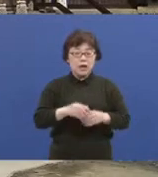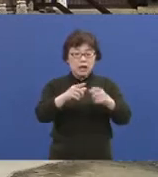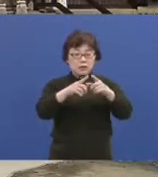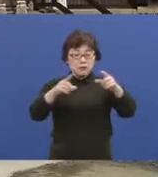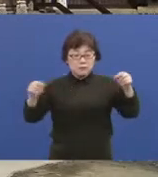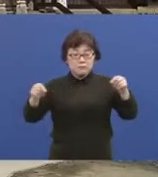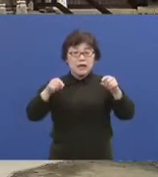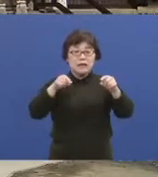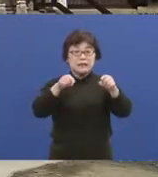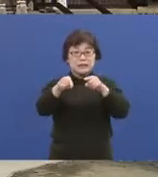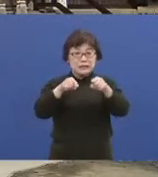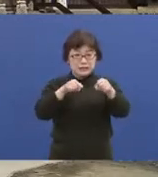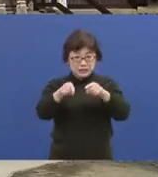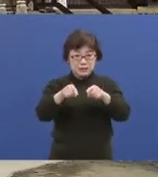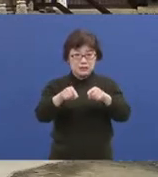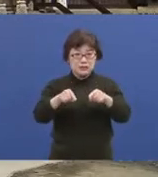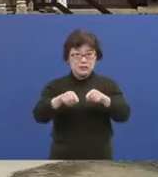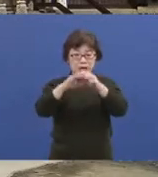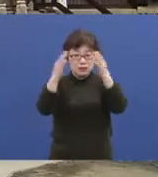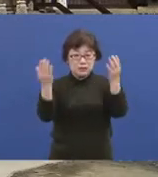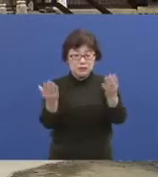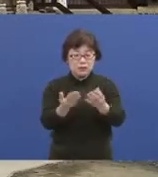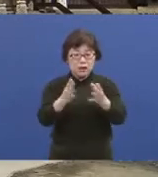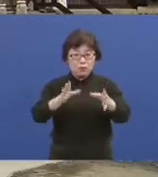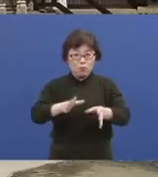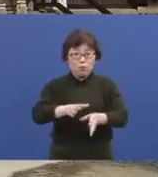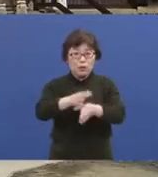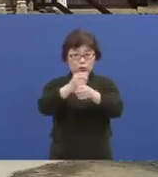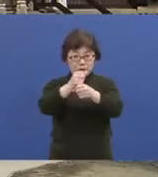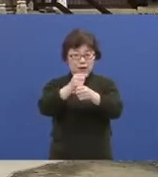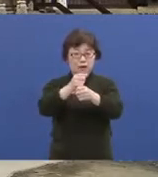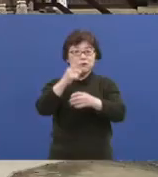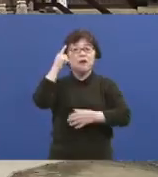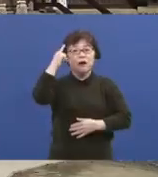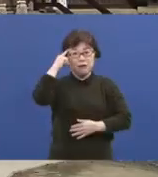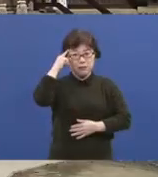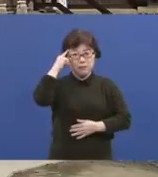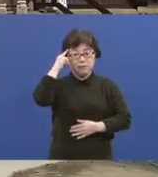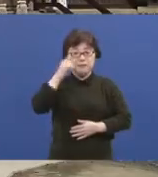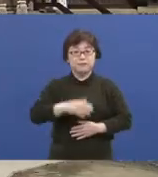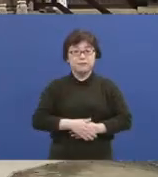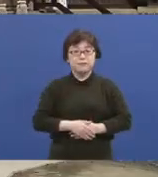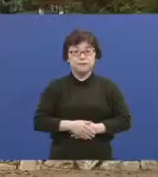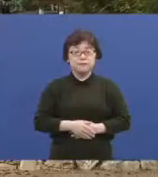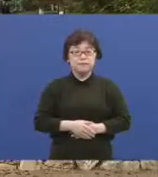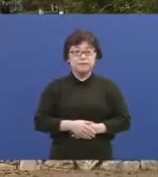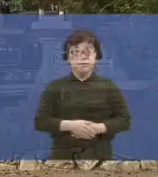を出して全体を統括したんだというふうに考えています。はい、